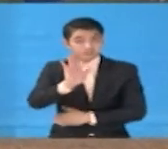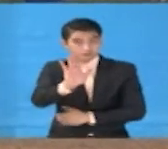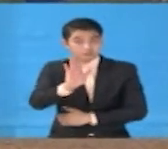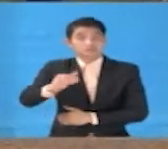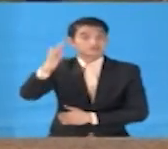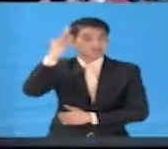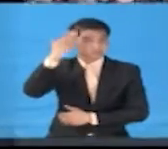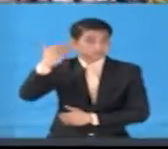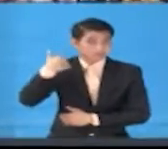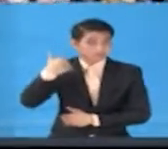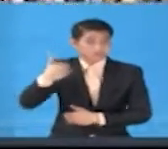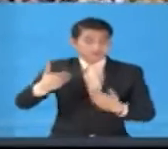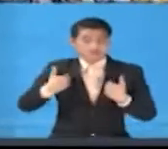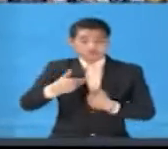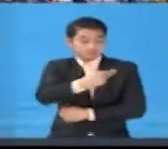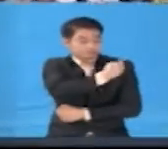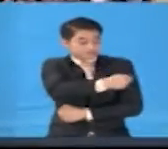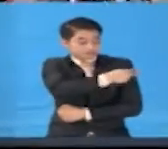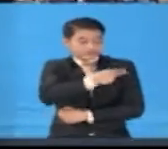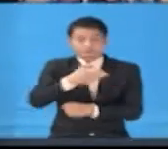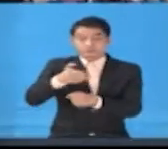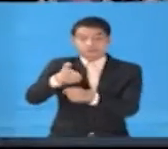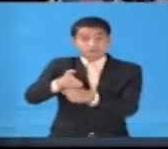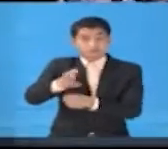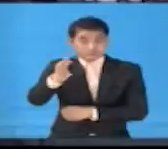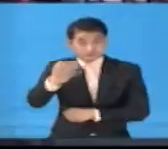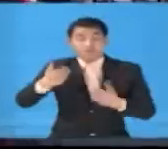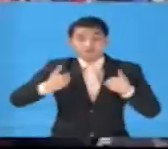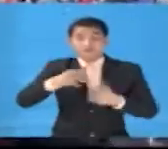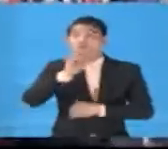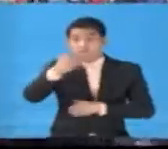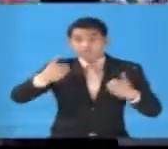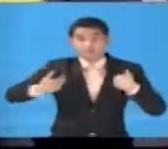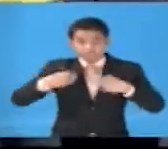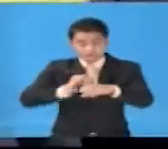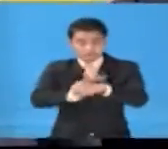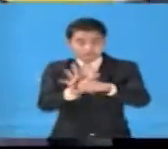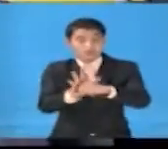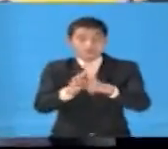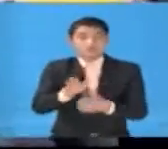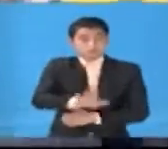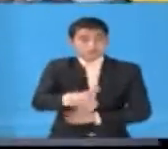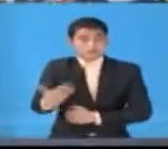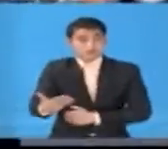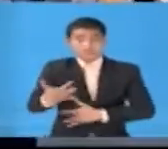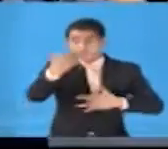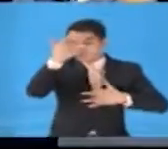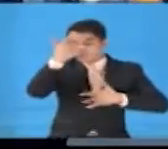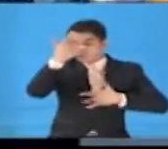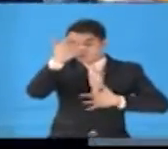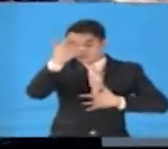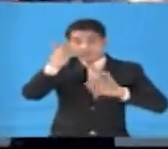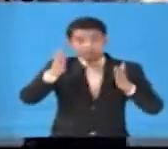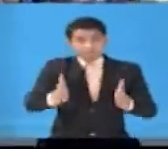ស់បុគ្គលចាននេះផ្ដល់ដល់វិទ្យាស្ថានប៉ាសទ័រកម្ពុជាគឺមានវិជ្ជមានវីរុសកូវីដ19ហើយបច្ចុប្បន្នអ្នកជំងឺត្រូវបានដាក់ឲ្យ